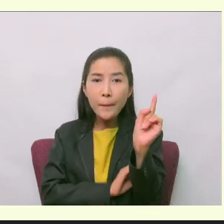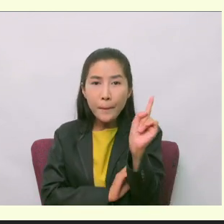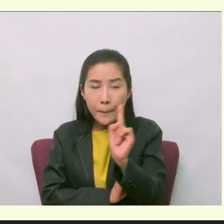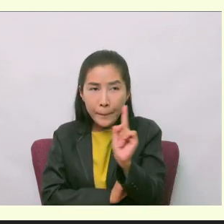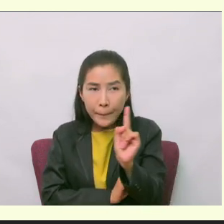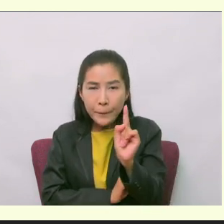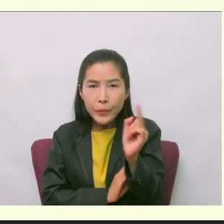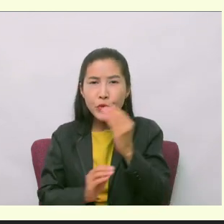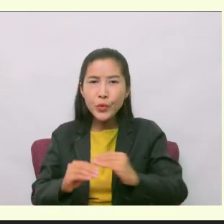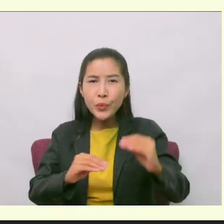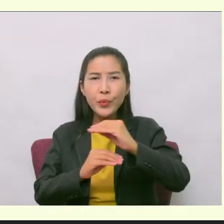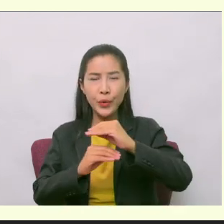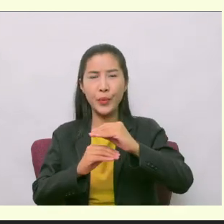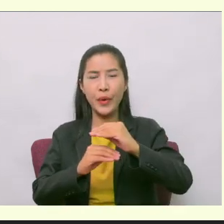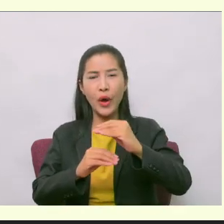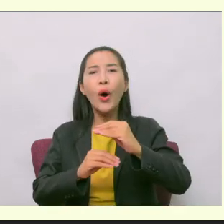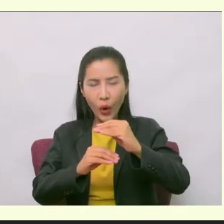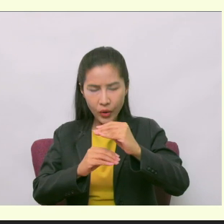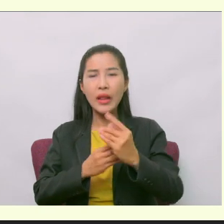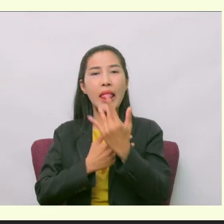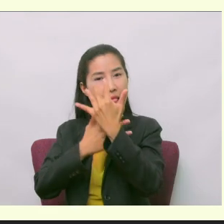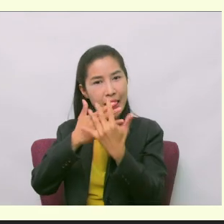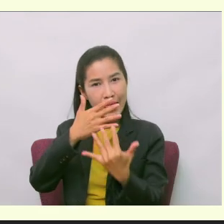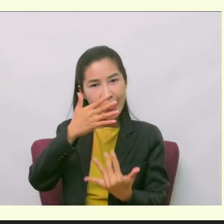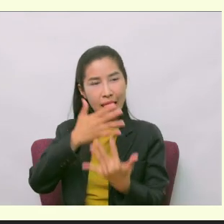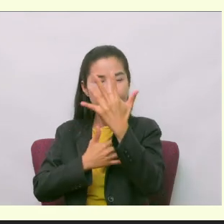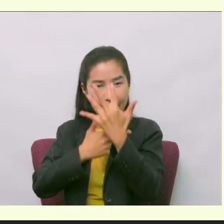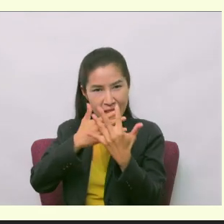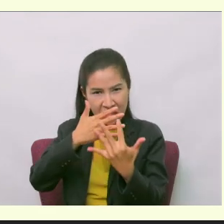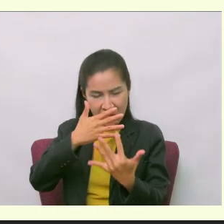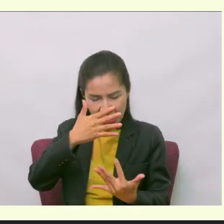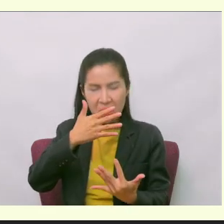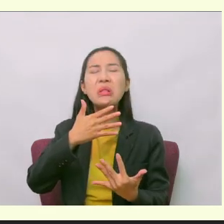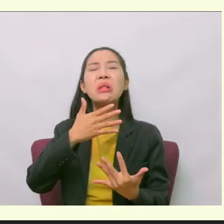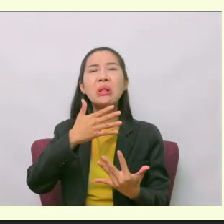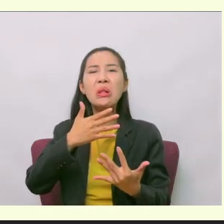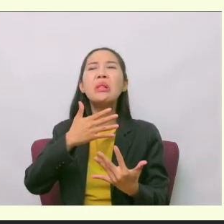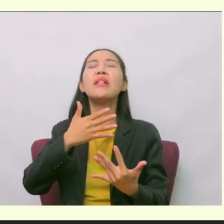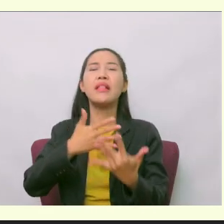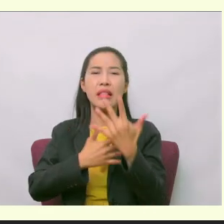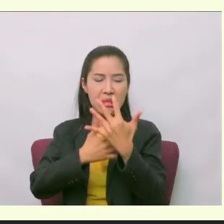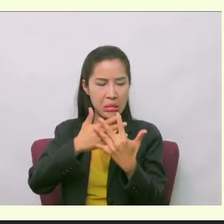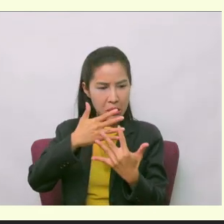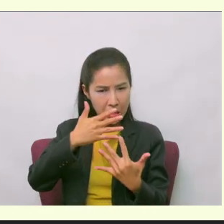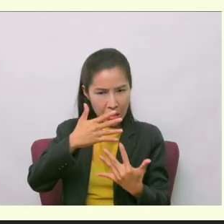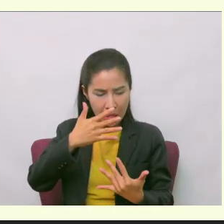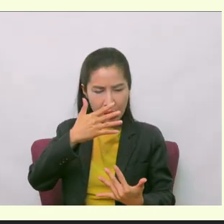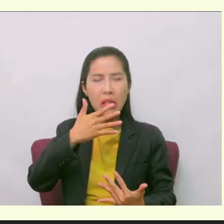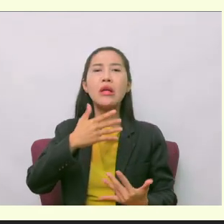ระบบการไหลเวียนเลือดนะคะหรือว่าการไหลเวียนของโลหิตนะคะทำให้โลหิตหรือว่าทำให้เลือดเราฉูดฉีดได้ดี